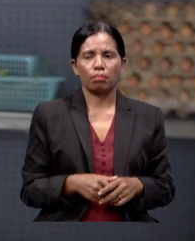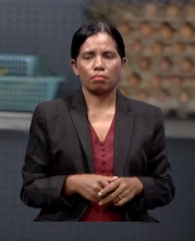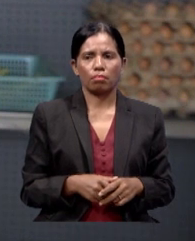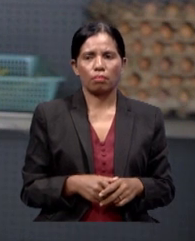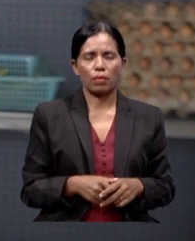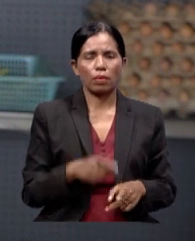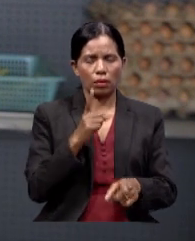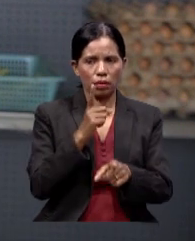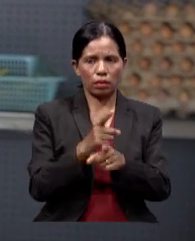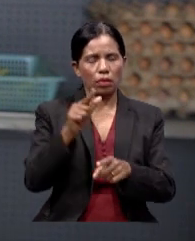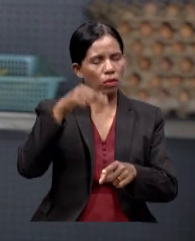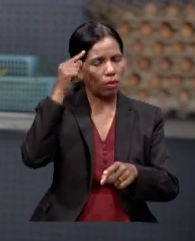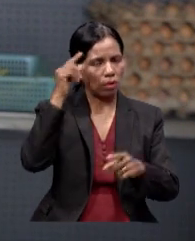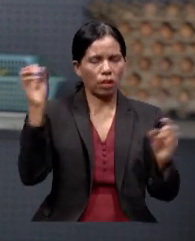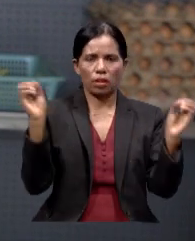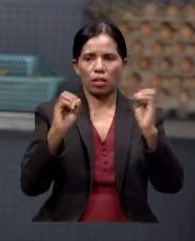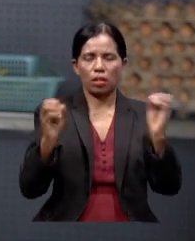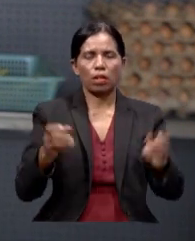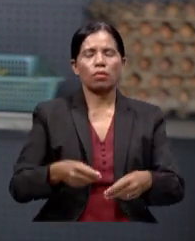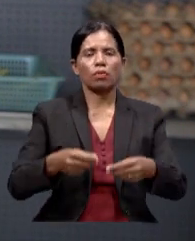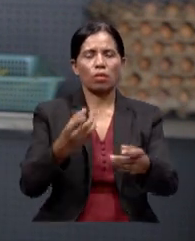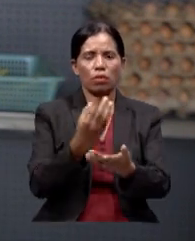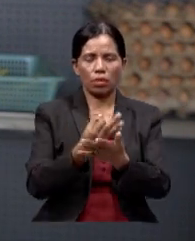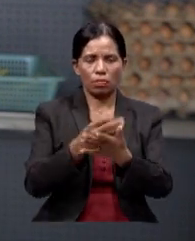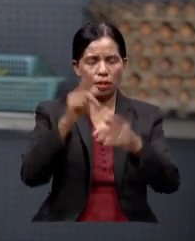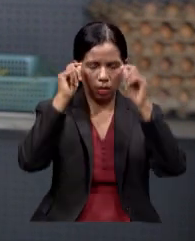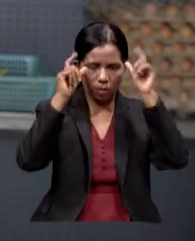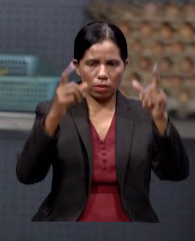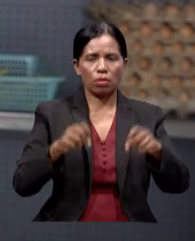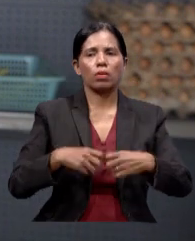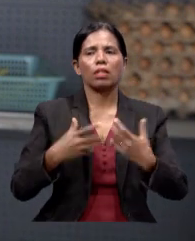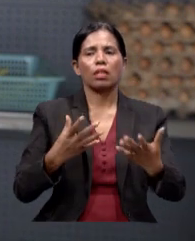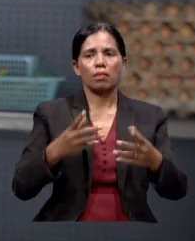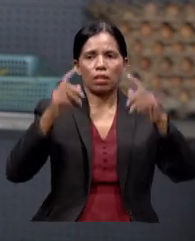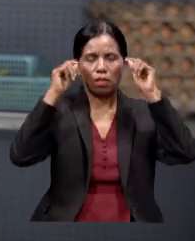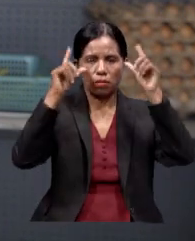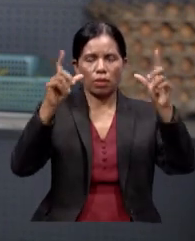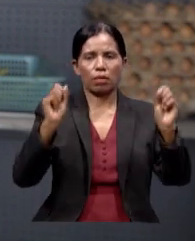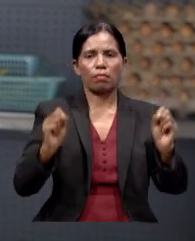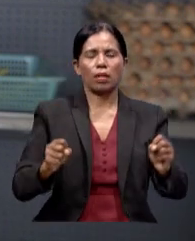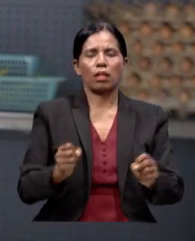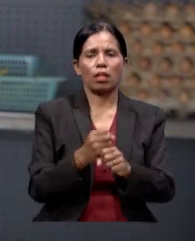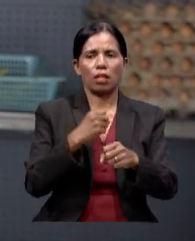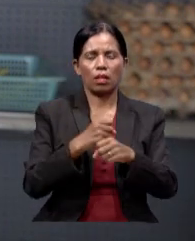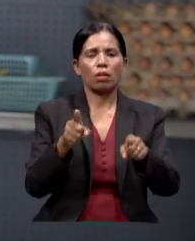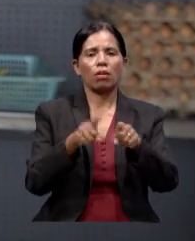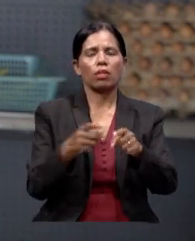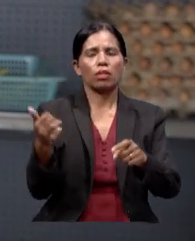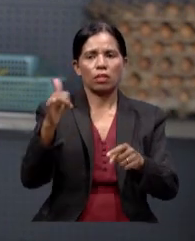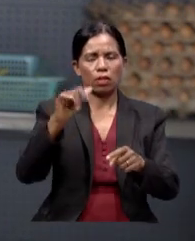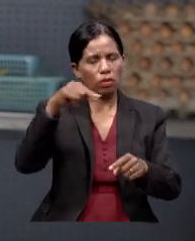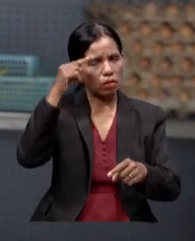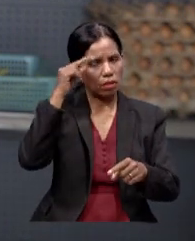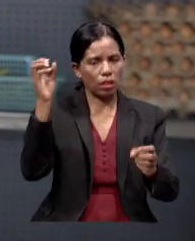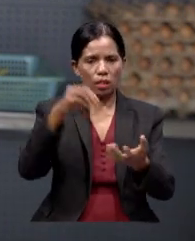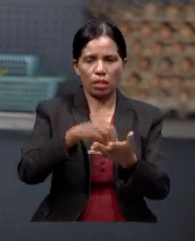Dos kalai. Se governo la investe mai Timor wan han sama Timor wan atbele ber sai hosira. Se governo la investe ba